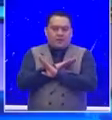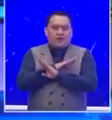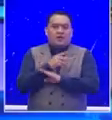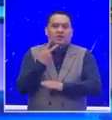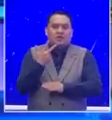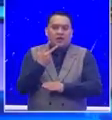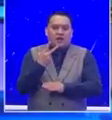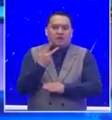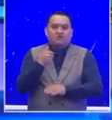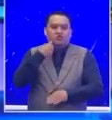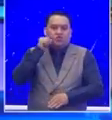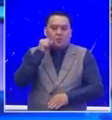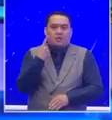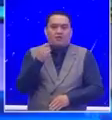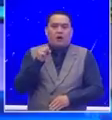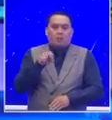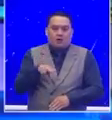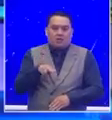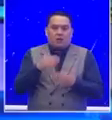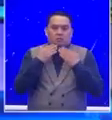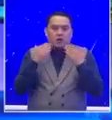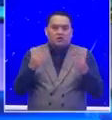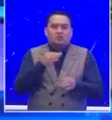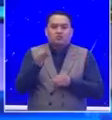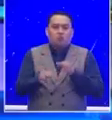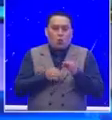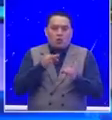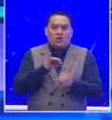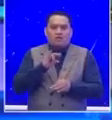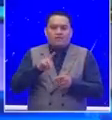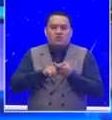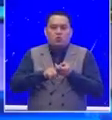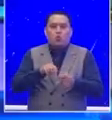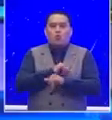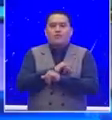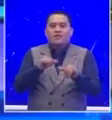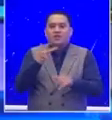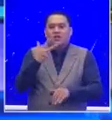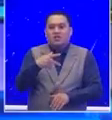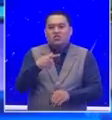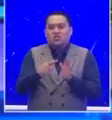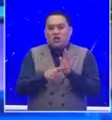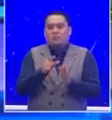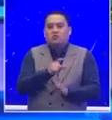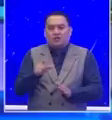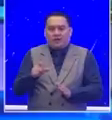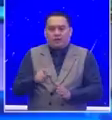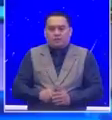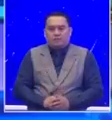жертва зарегистрирована вчера, 1 апреля. За последние сутки количество инфицированных эпидемией увеличилось на 37